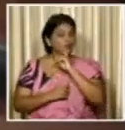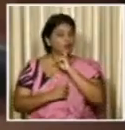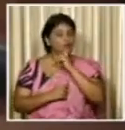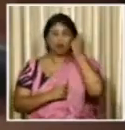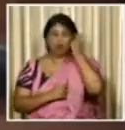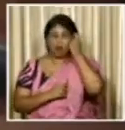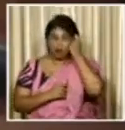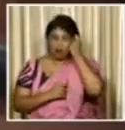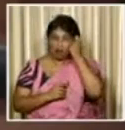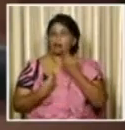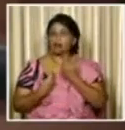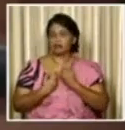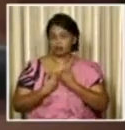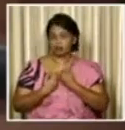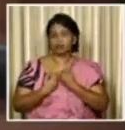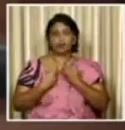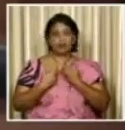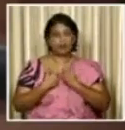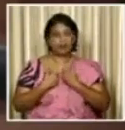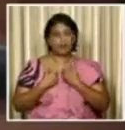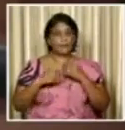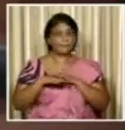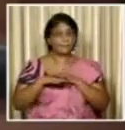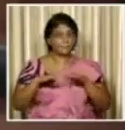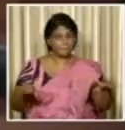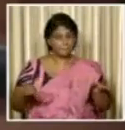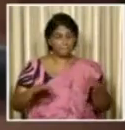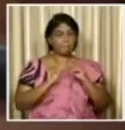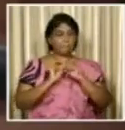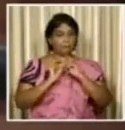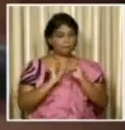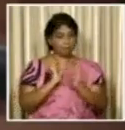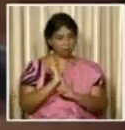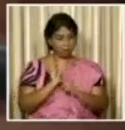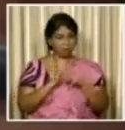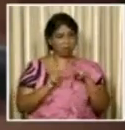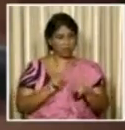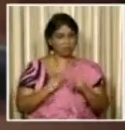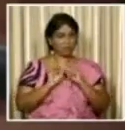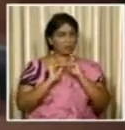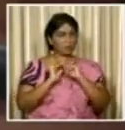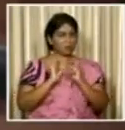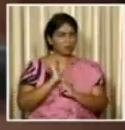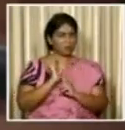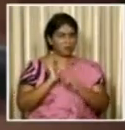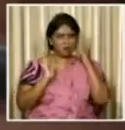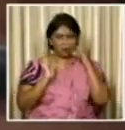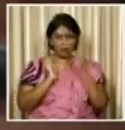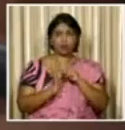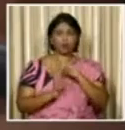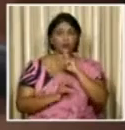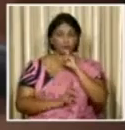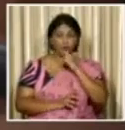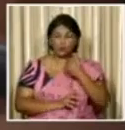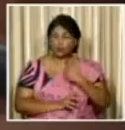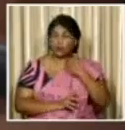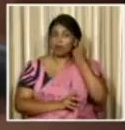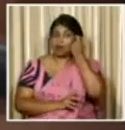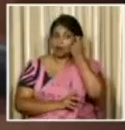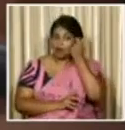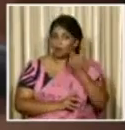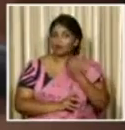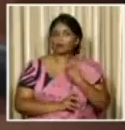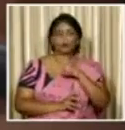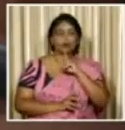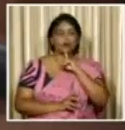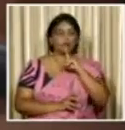tindu a mekai ape mese udo tina billa ka pilibondo ketum pata pilibondo sesta di karenda tindu a